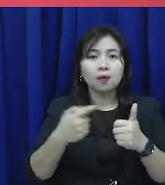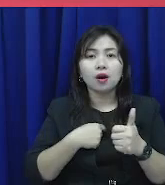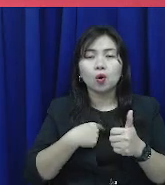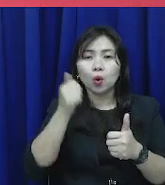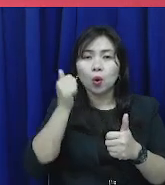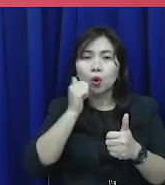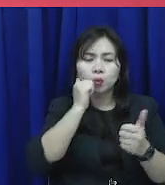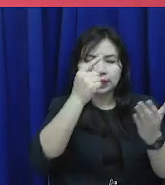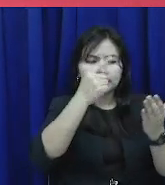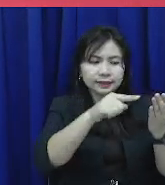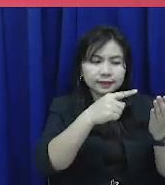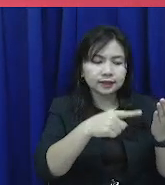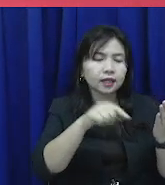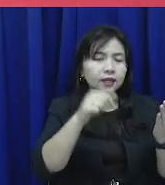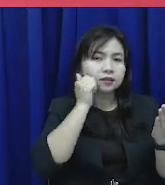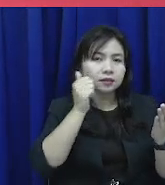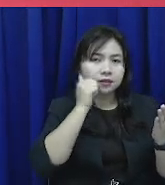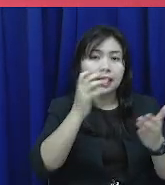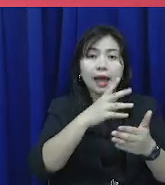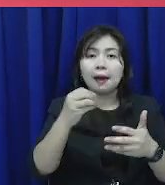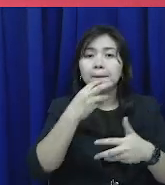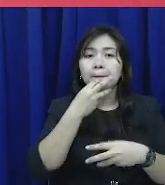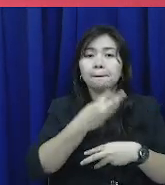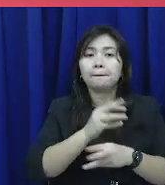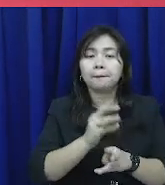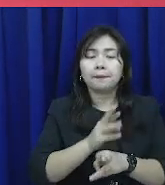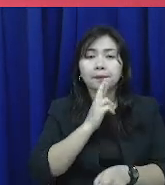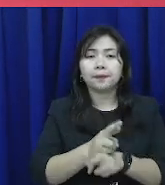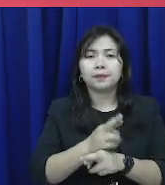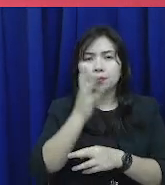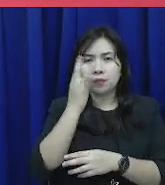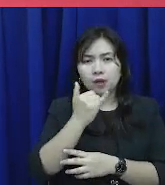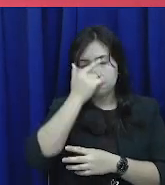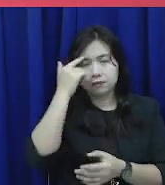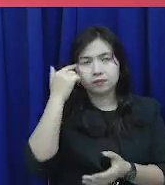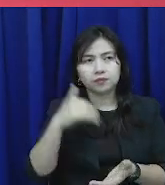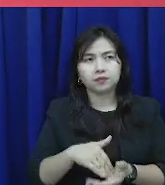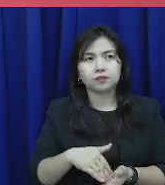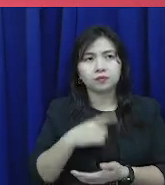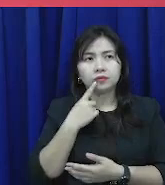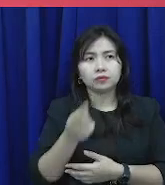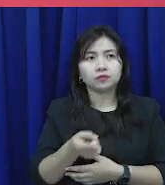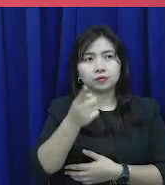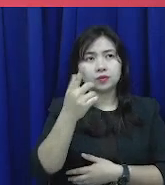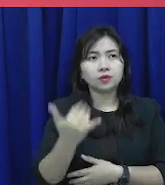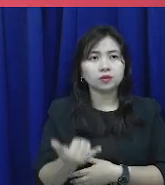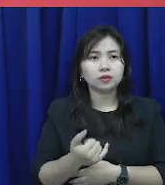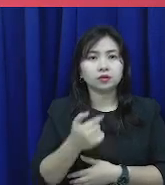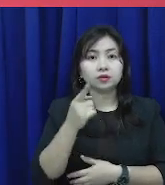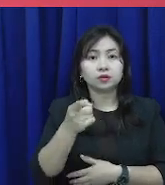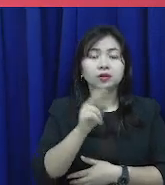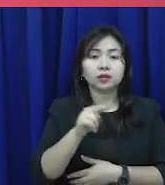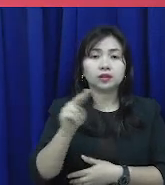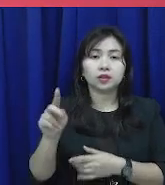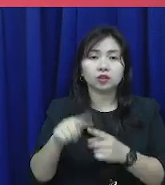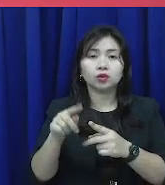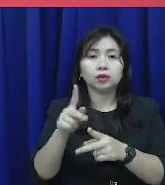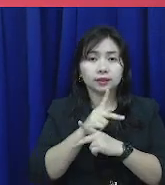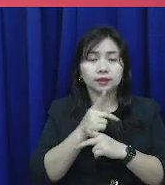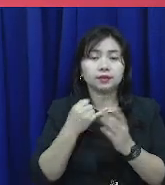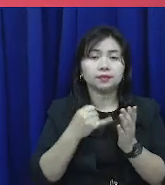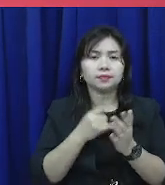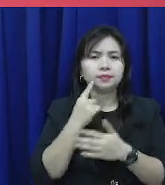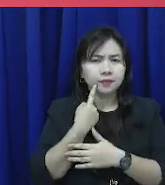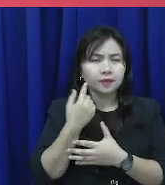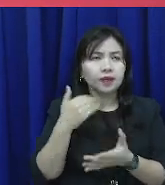chine-check Sa bagay na ito so napakaimportante po niyan mga kapatid because Again I'm telling you this You have to take this seriously brother